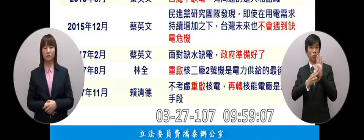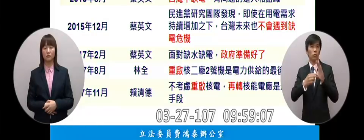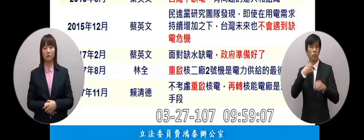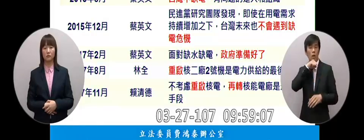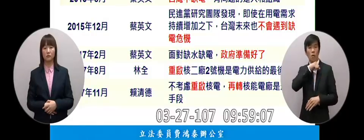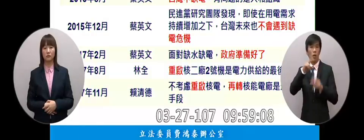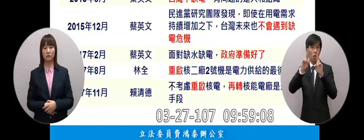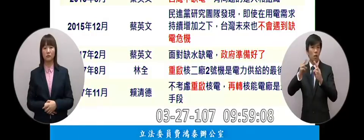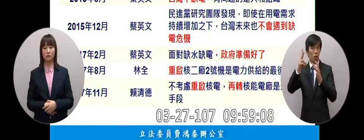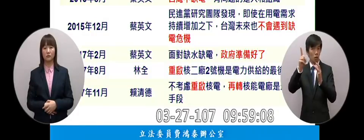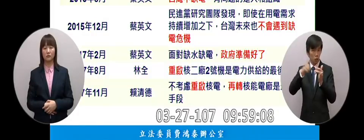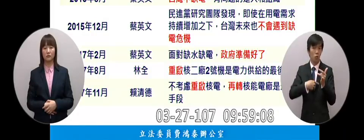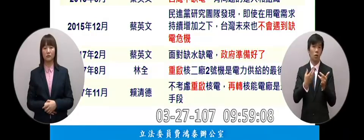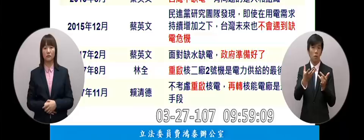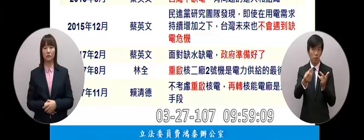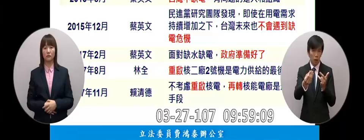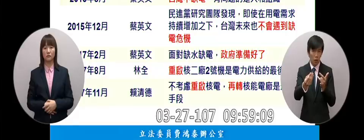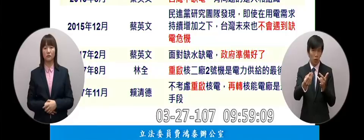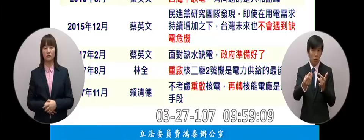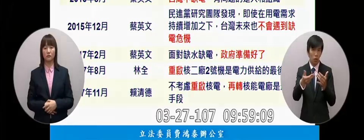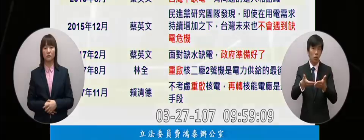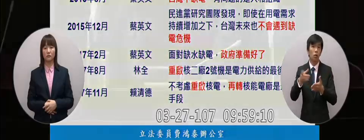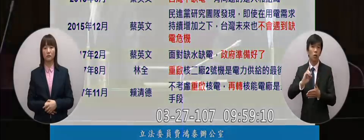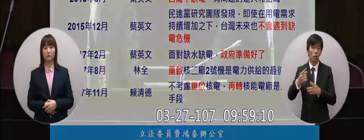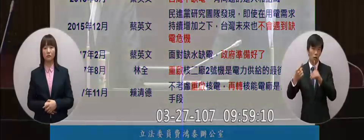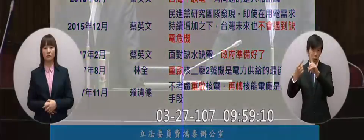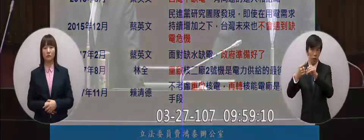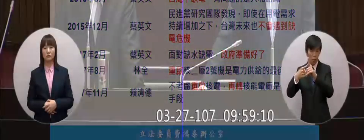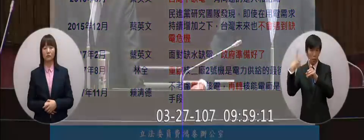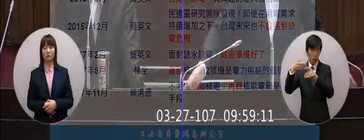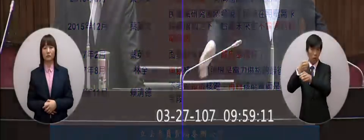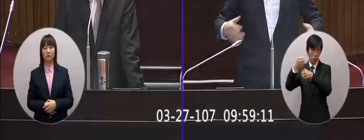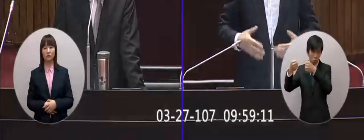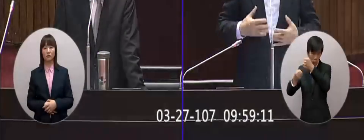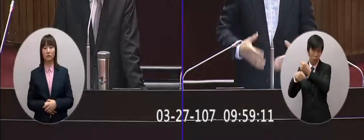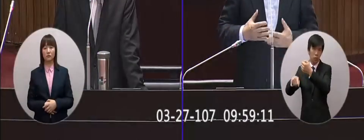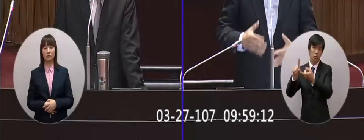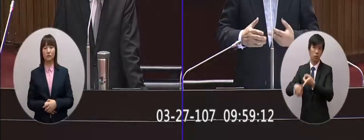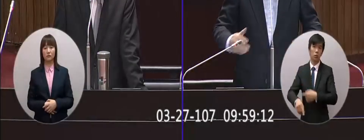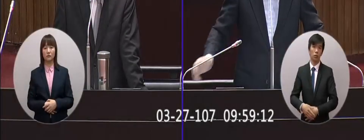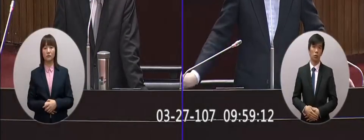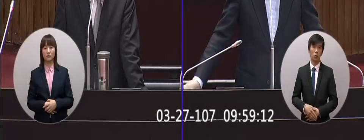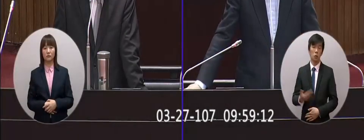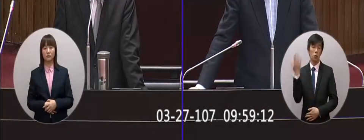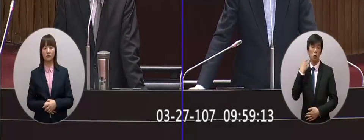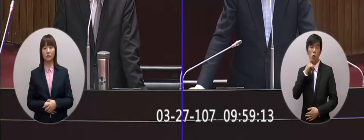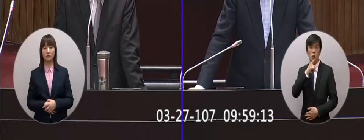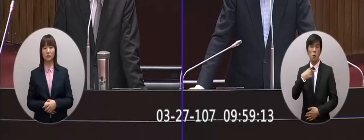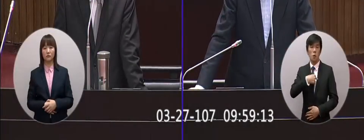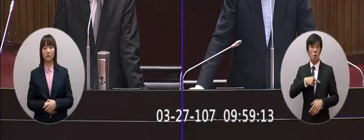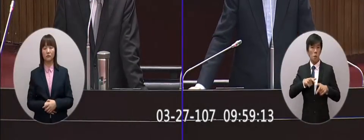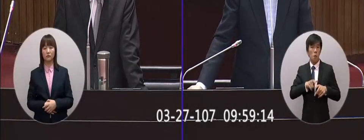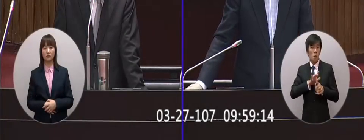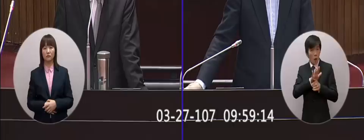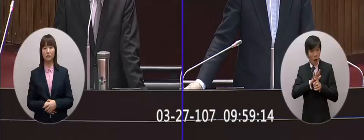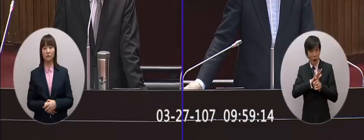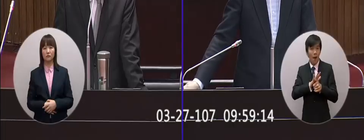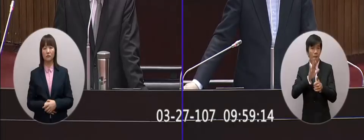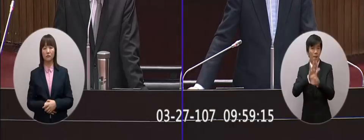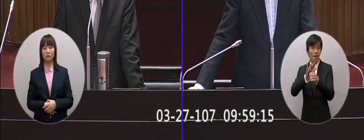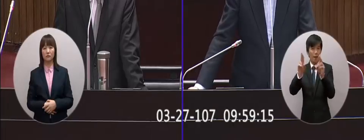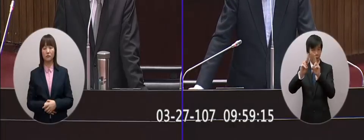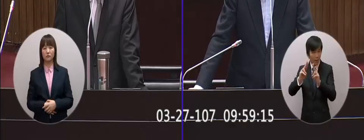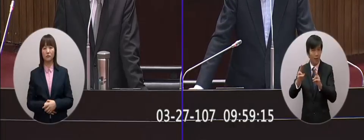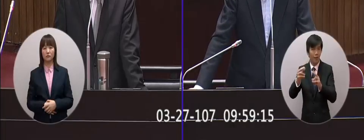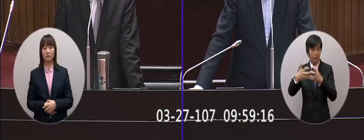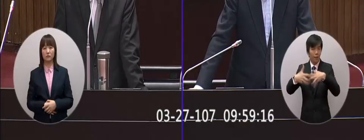是人和组织。”他居然那个时候还讲出来“用爱发电”，我不知道你们的爱现在